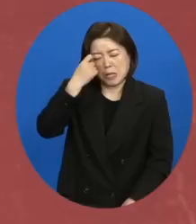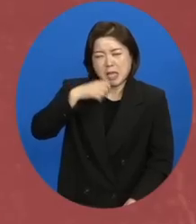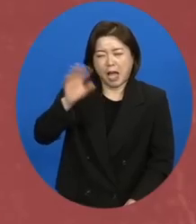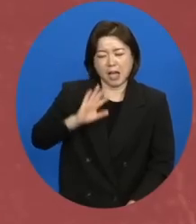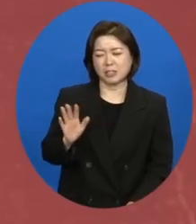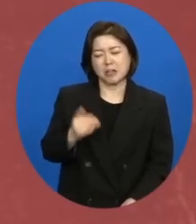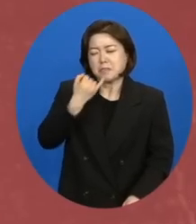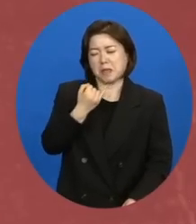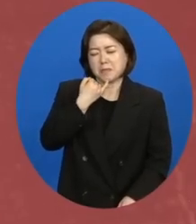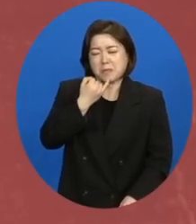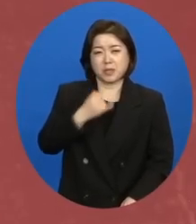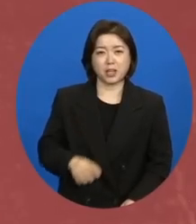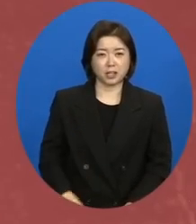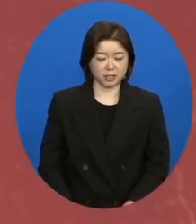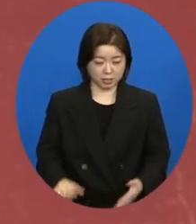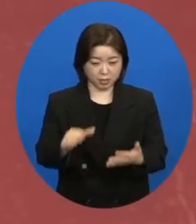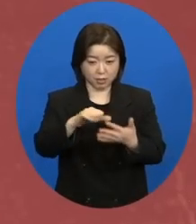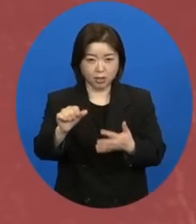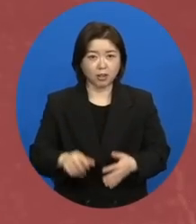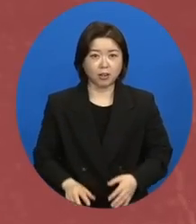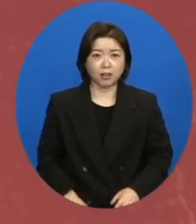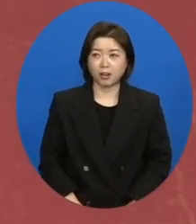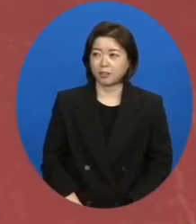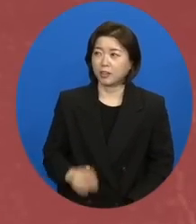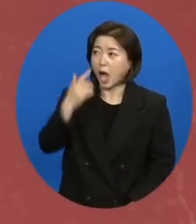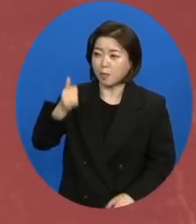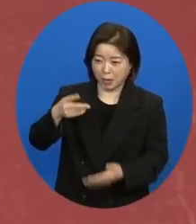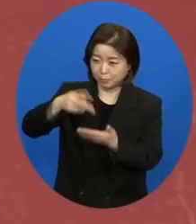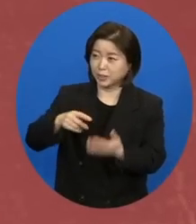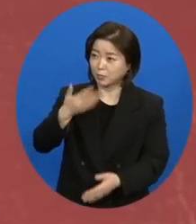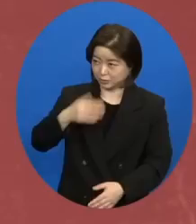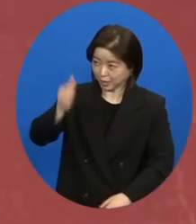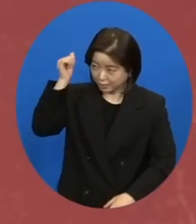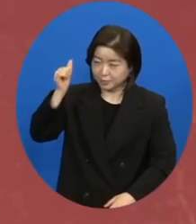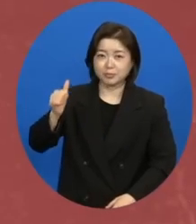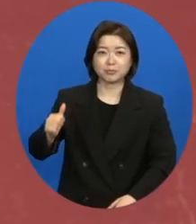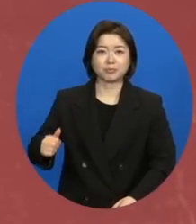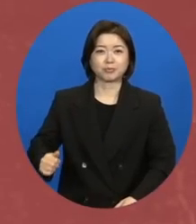가도 돼. 그러는데 우리 작은 애가 아빠 피자 먹으러 갑시다.